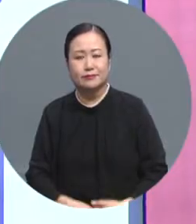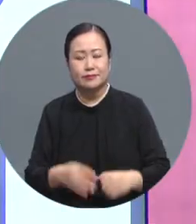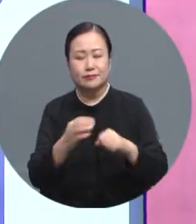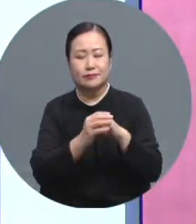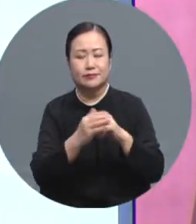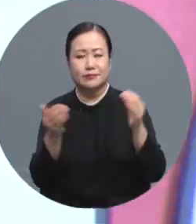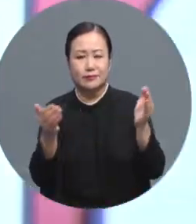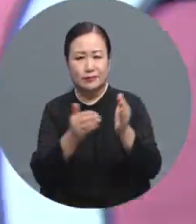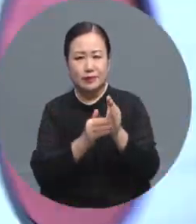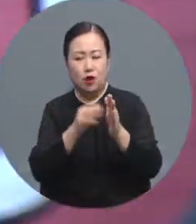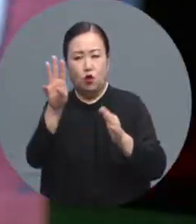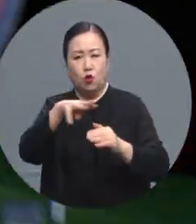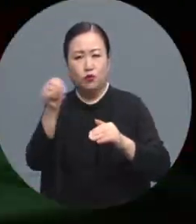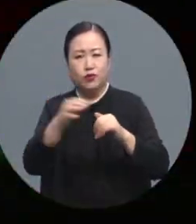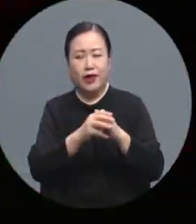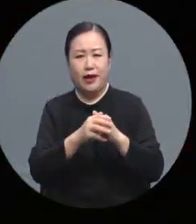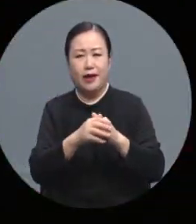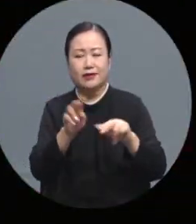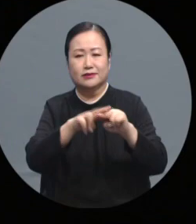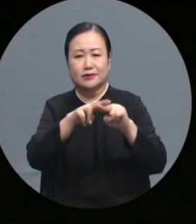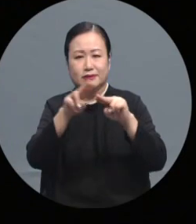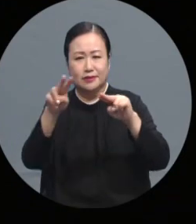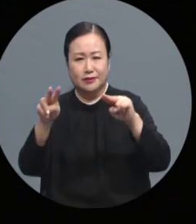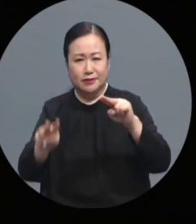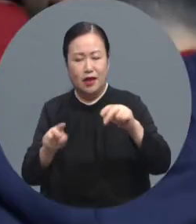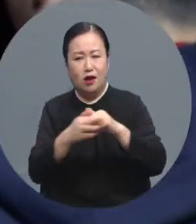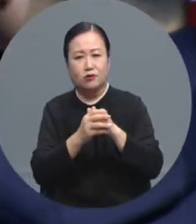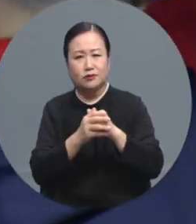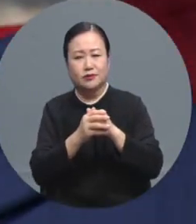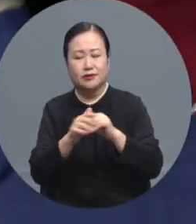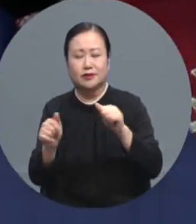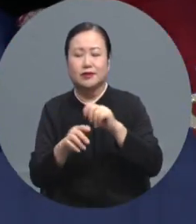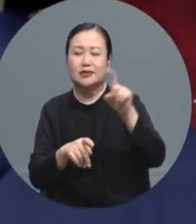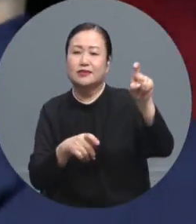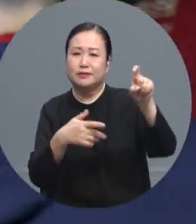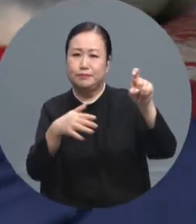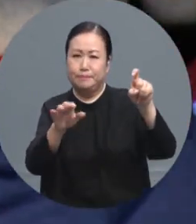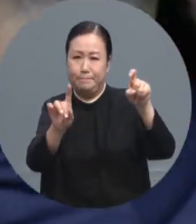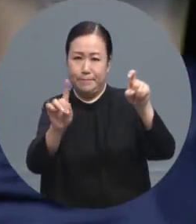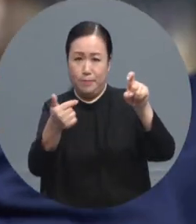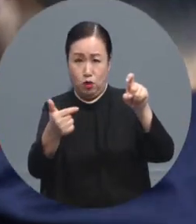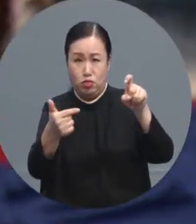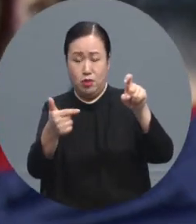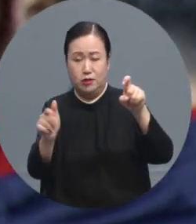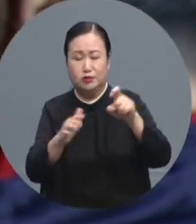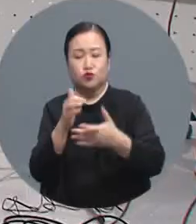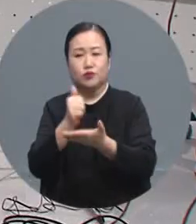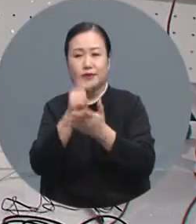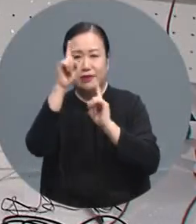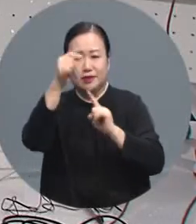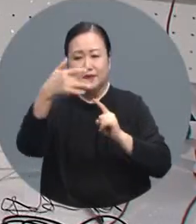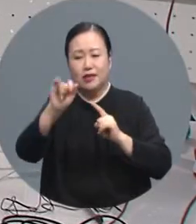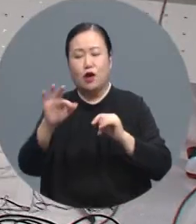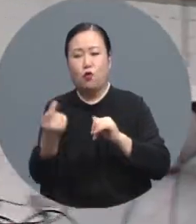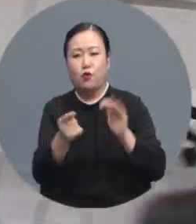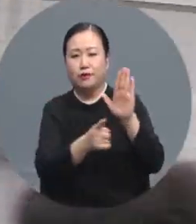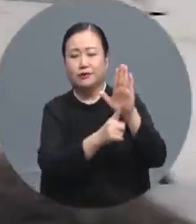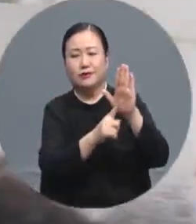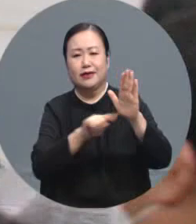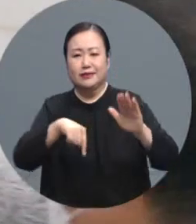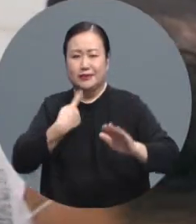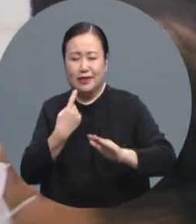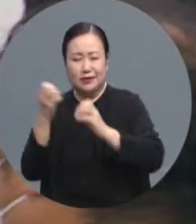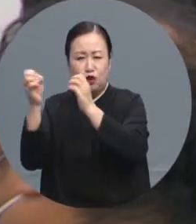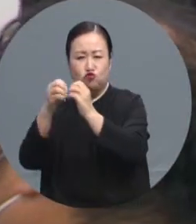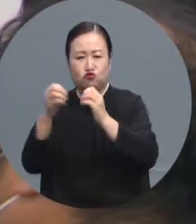지난 시즌을 끝으로 롯데의 유니폼을 벗은 영원한 레전드, 영구결번 10번의 주인공. 이대호는 은퇴 기자회견에서